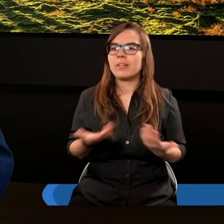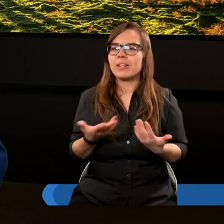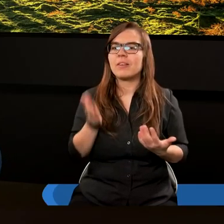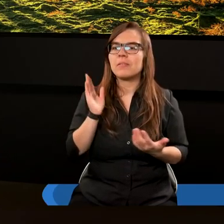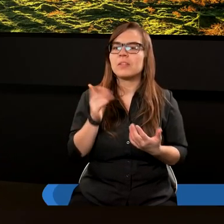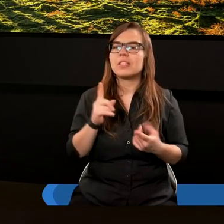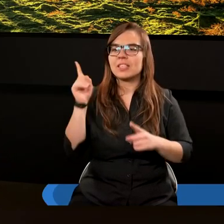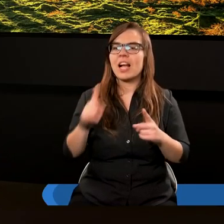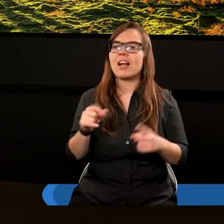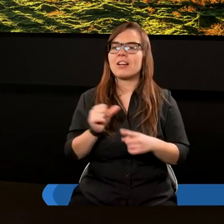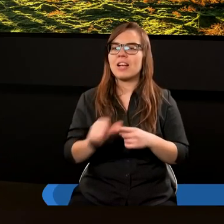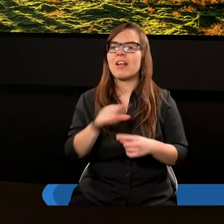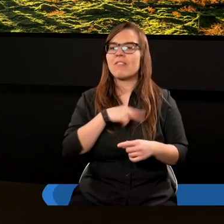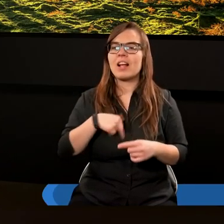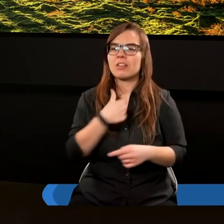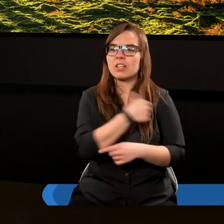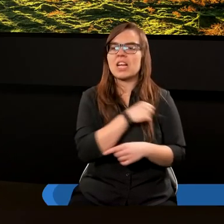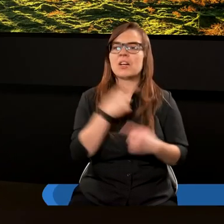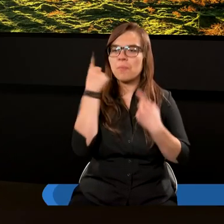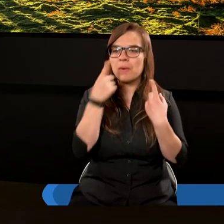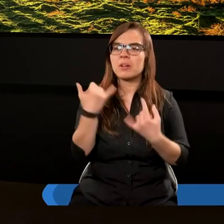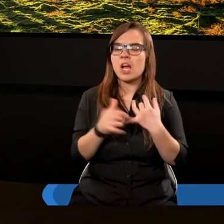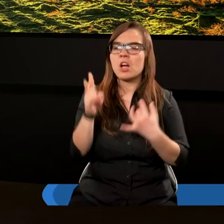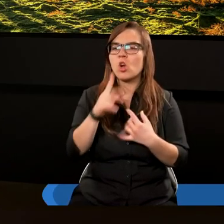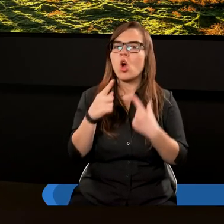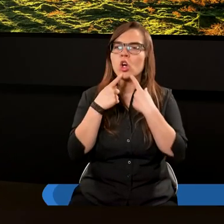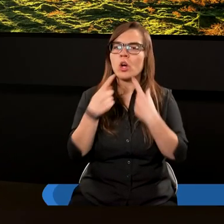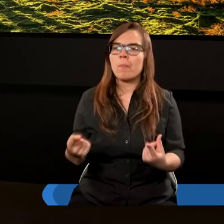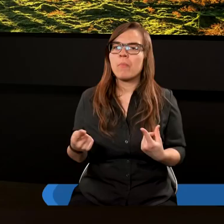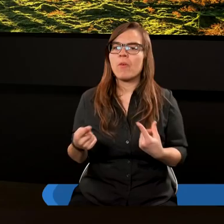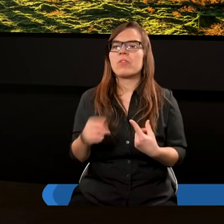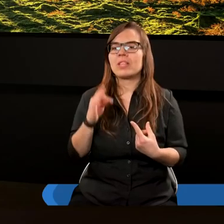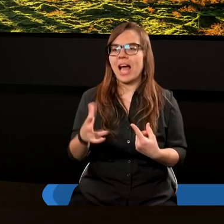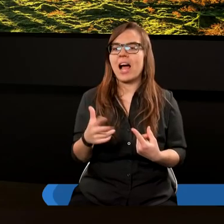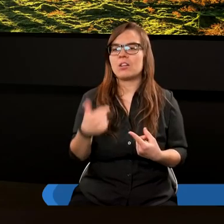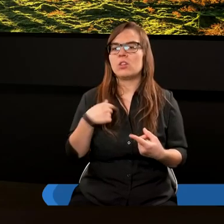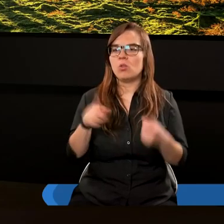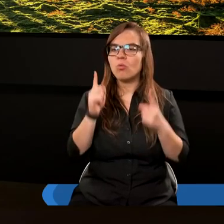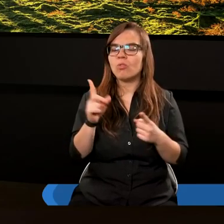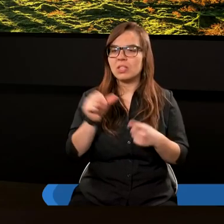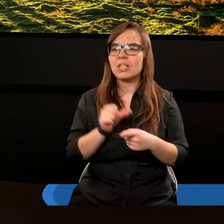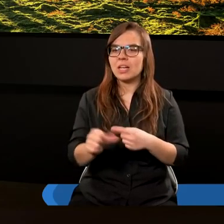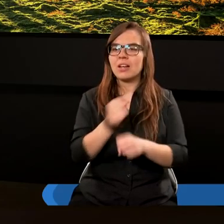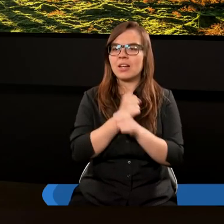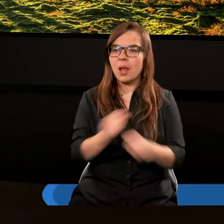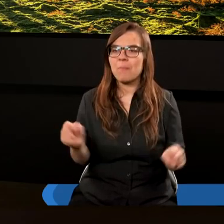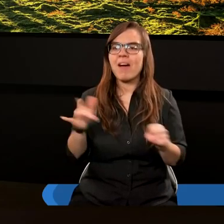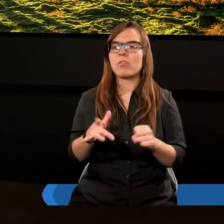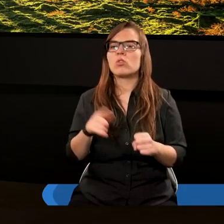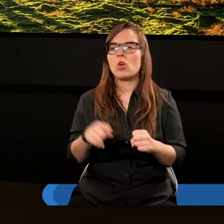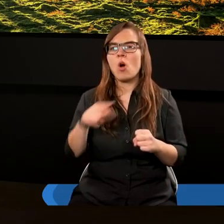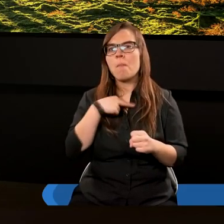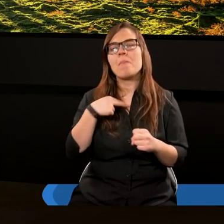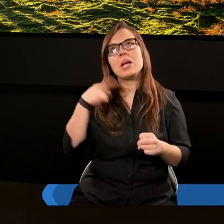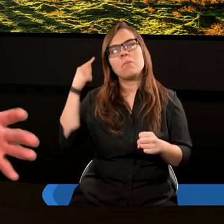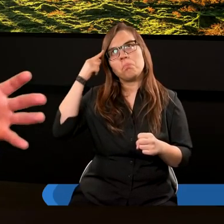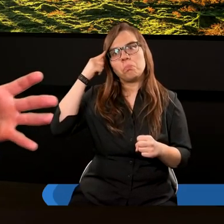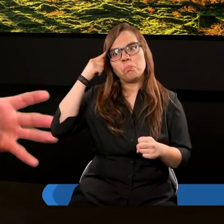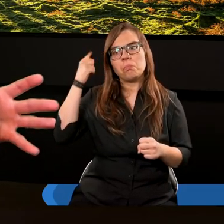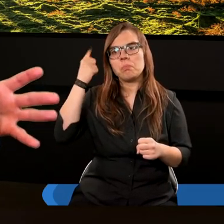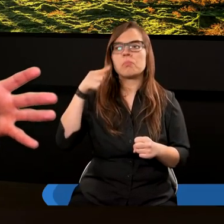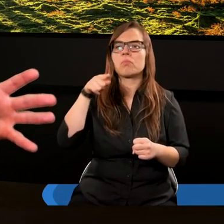Bo tak czasami jest w naszym chrześcijańskim myśleniu, że jak ktoś powie tak, uważam, że jestem zbawiony, to my zakładamy,